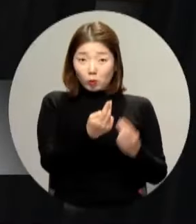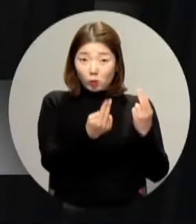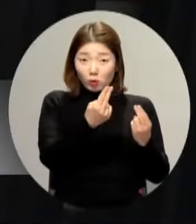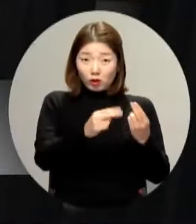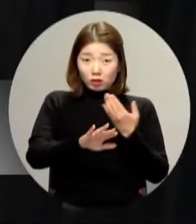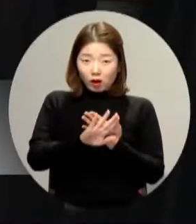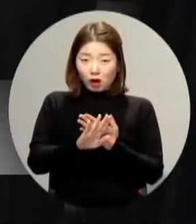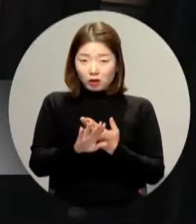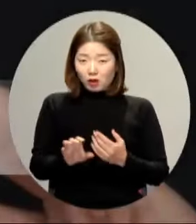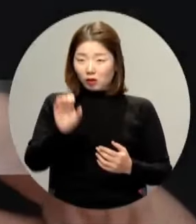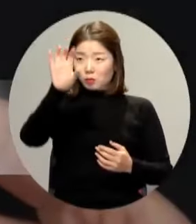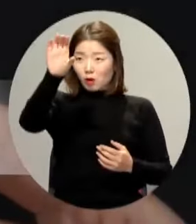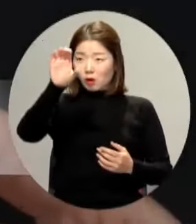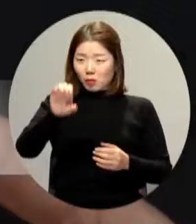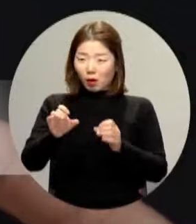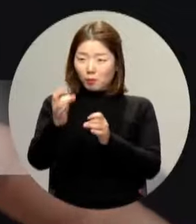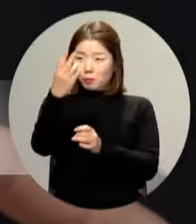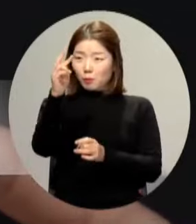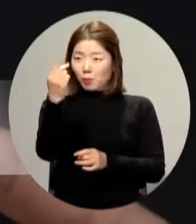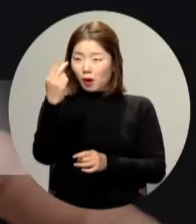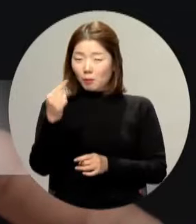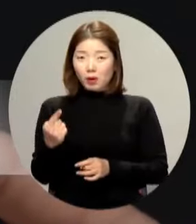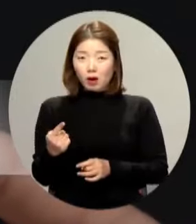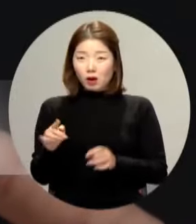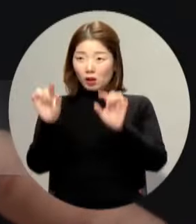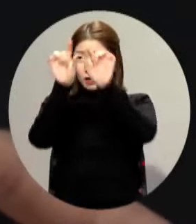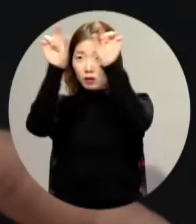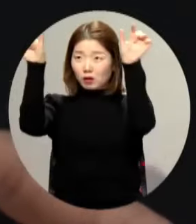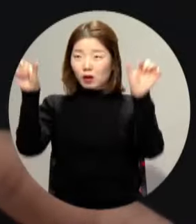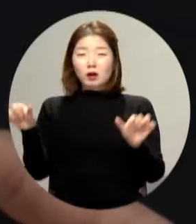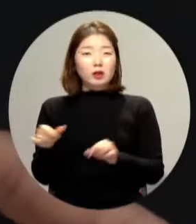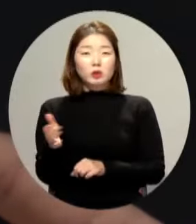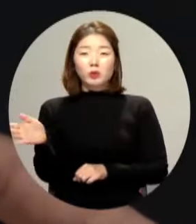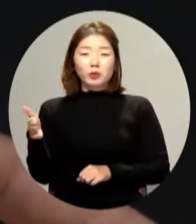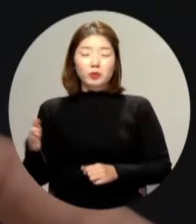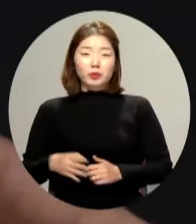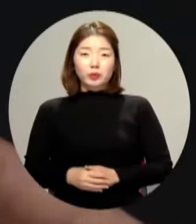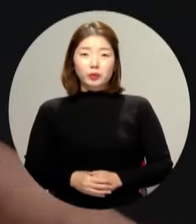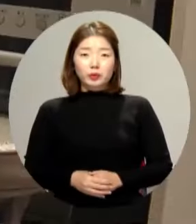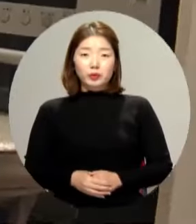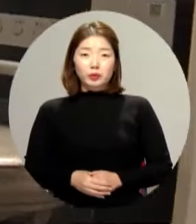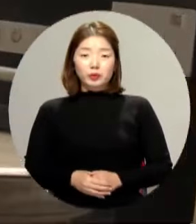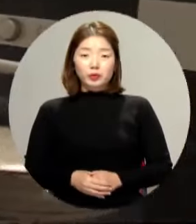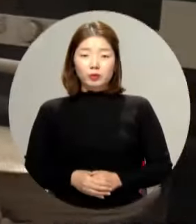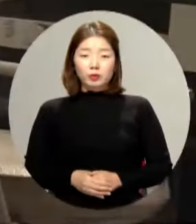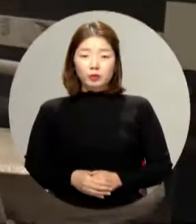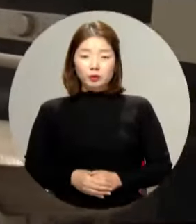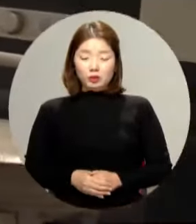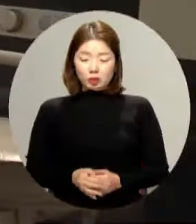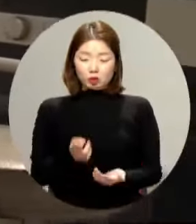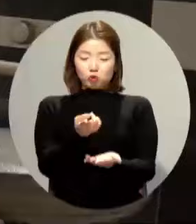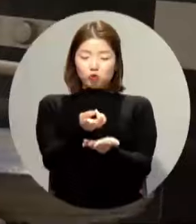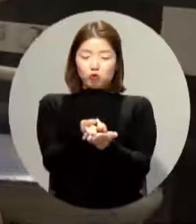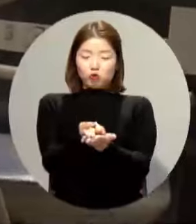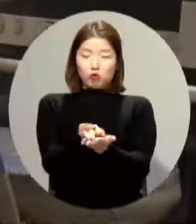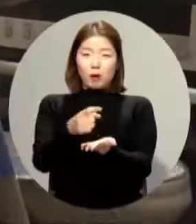달리 열선이 드문드문, 가장자리는 아예 열선이 들어가지도 않았습니다. 몸통 누울